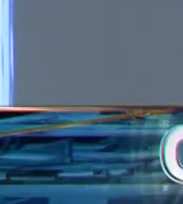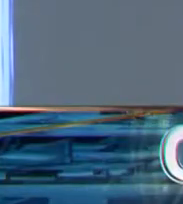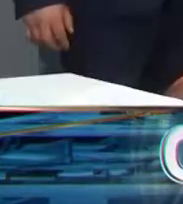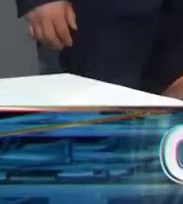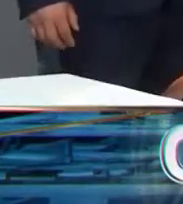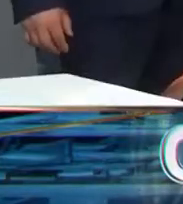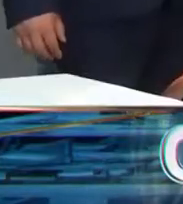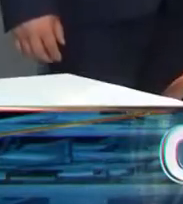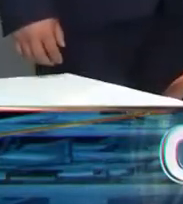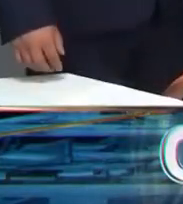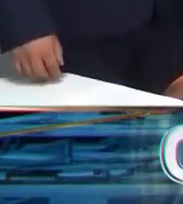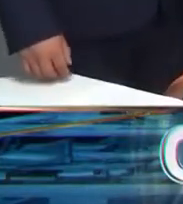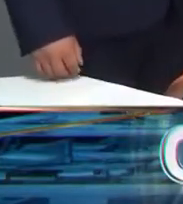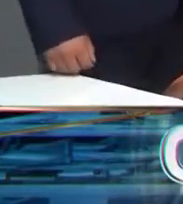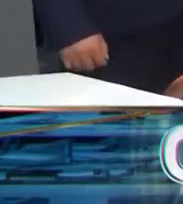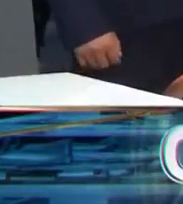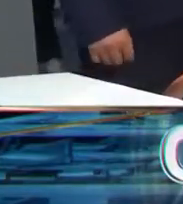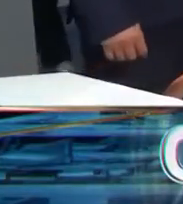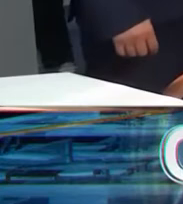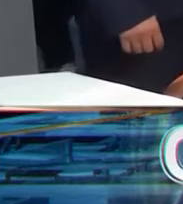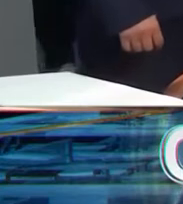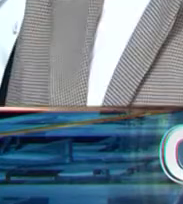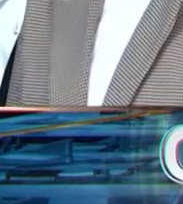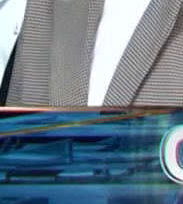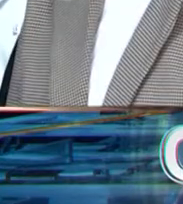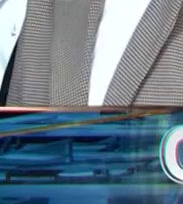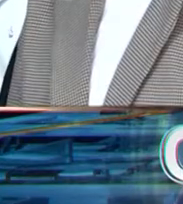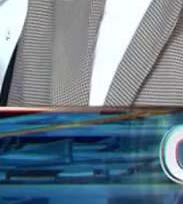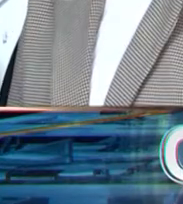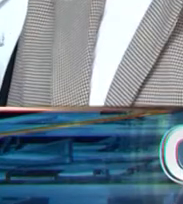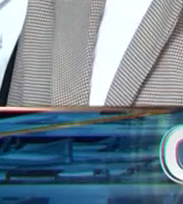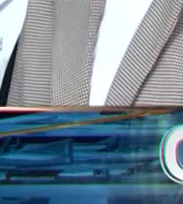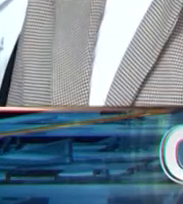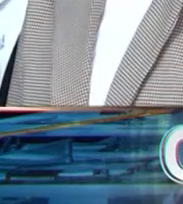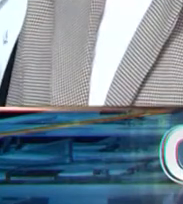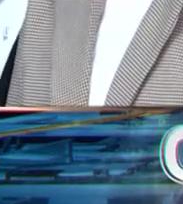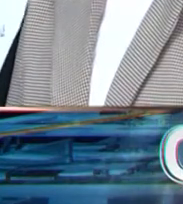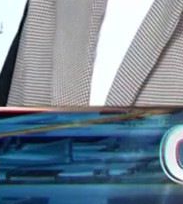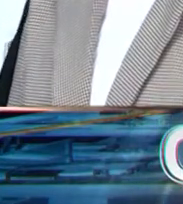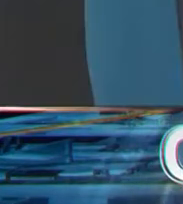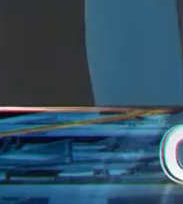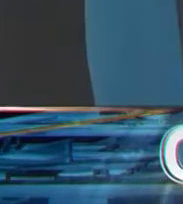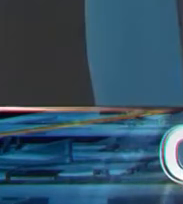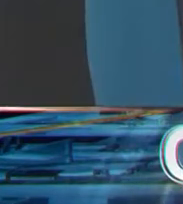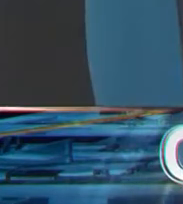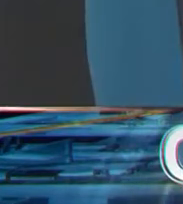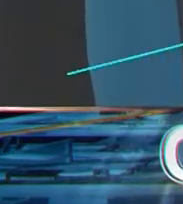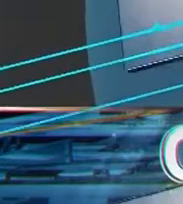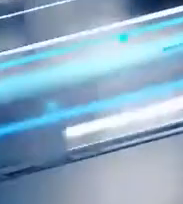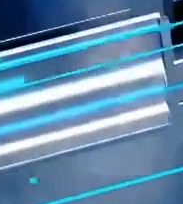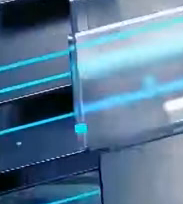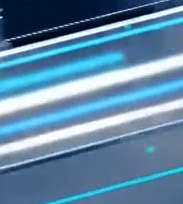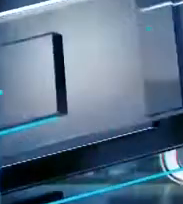Искусственный интеллект в борьбе с коронавирусом. В Алматинской области разработана система, не имеющая аналогов в республике.